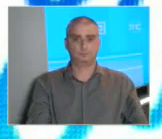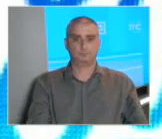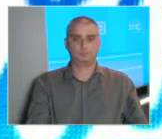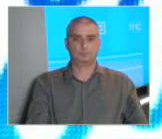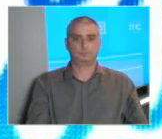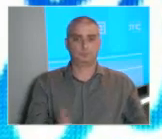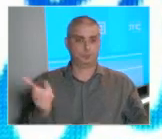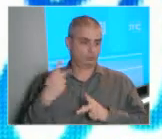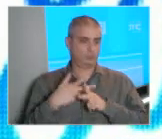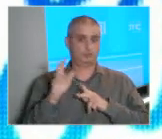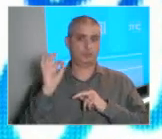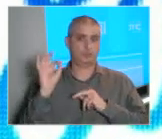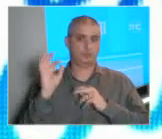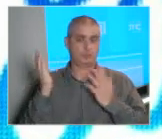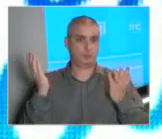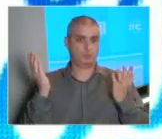שזכותו